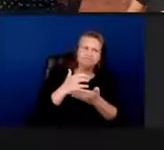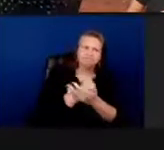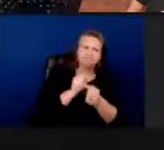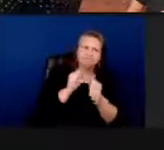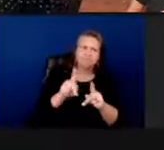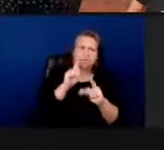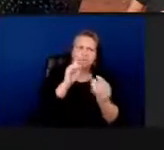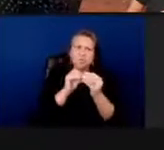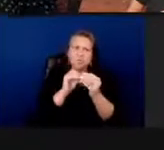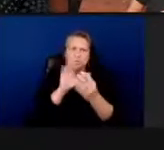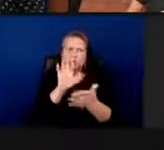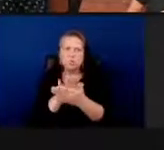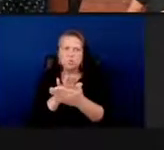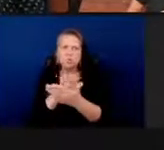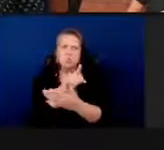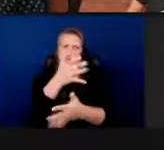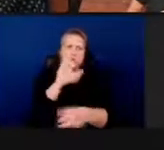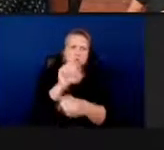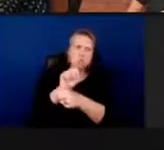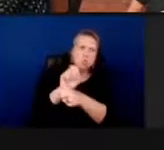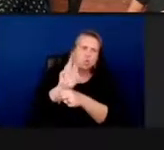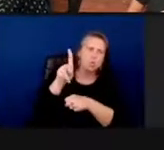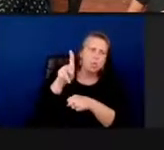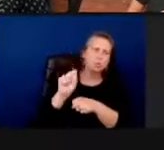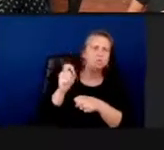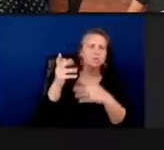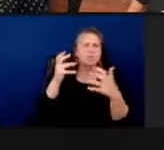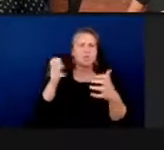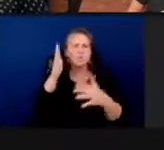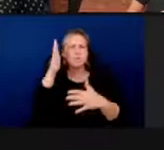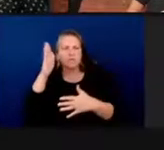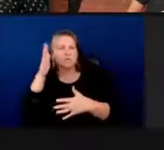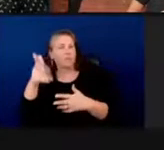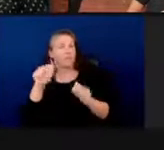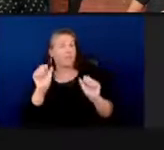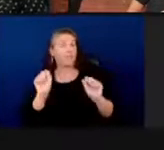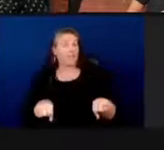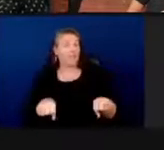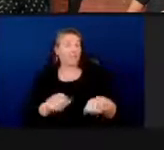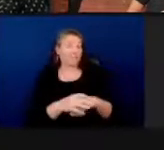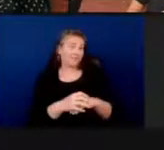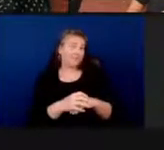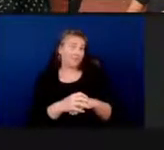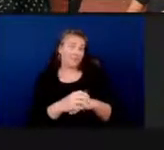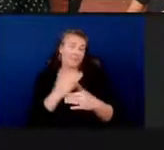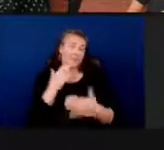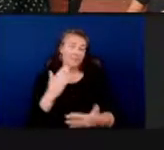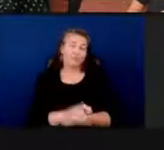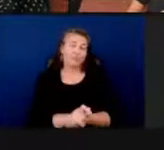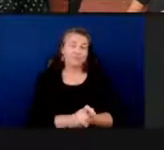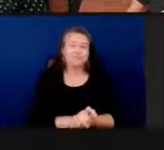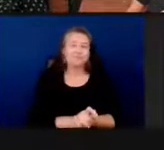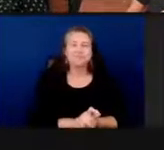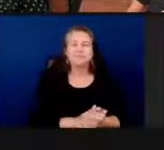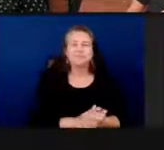Kuja kwa UPS na kwa hivyo asanteni sana.